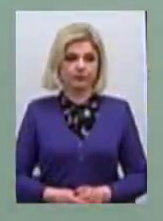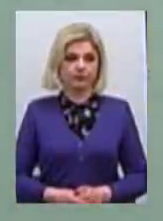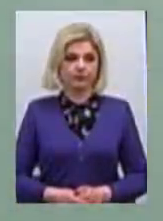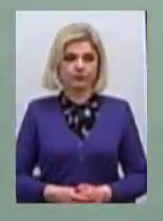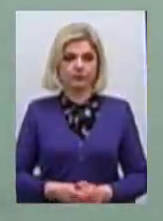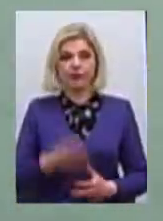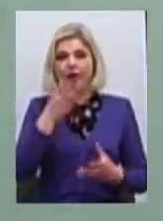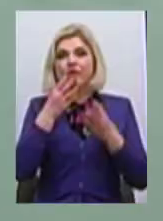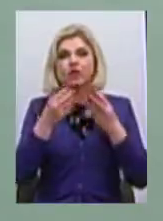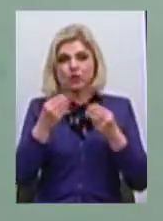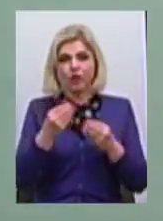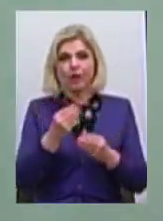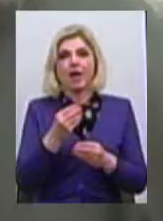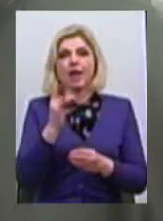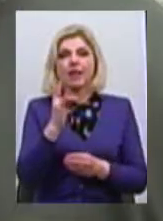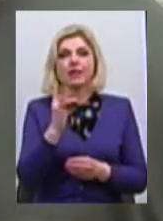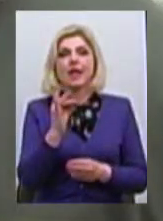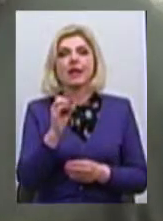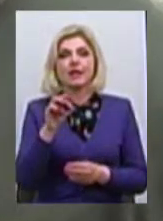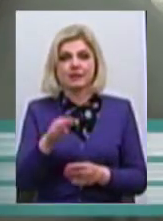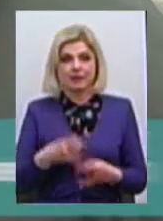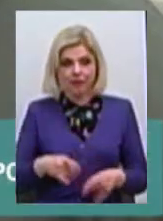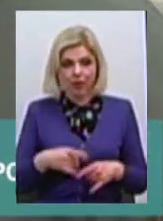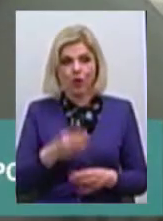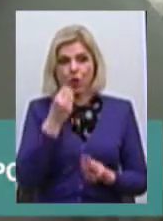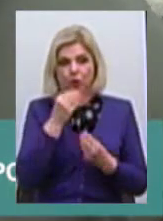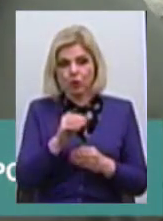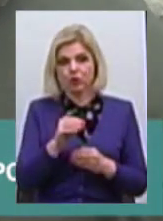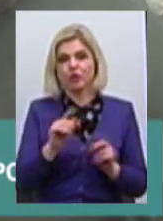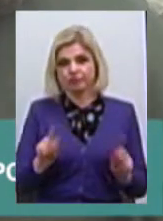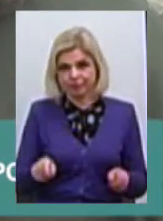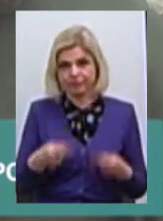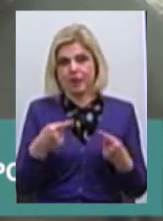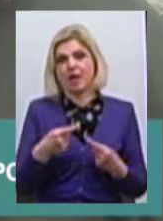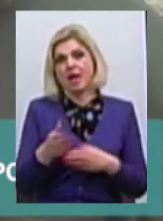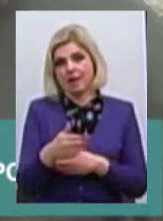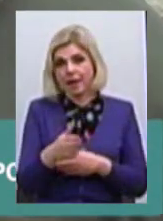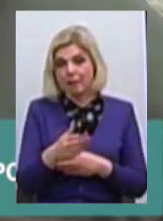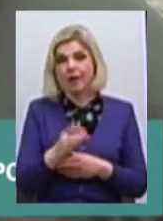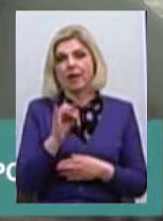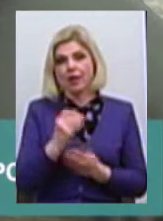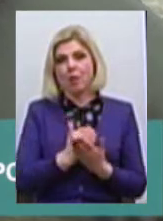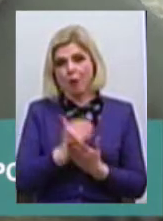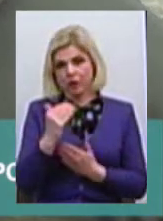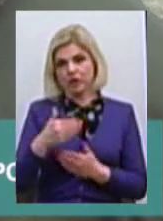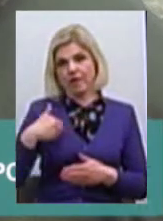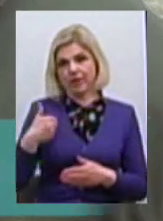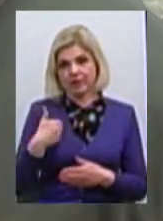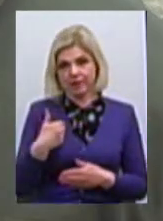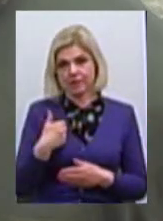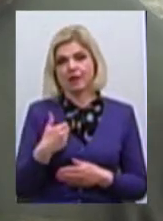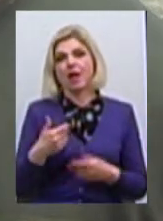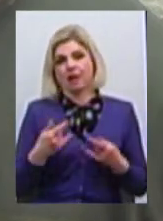Штучні нерестовища значно покращують процес відтворення водних біоресурсів та підвищують ефективність